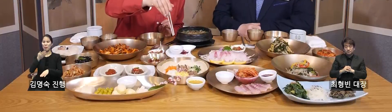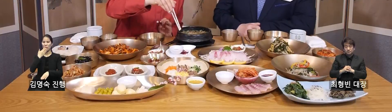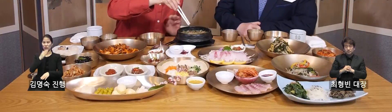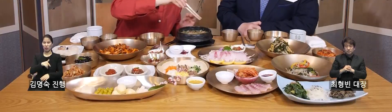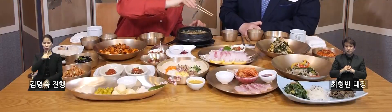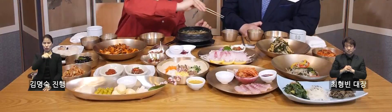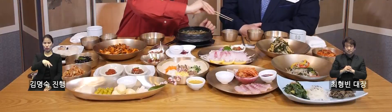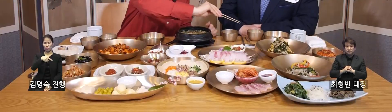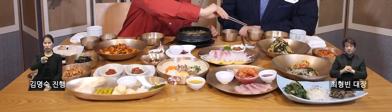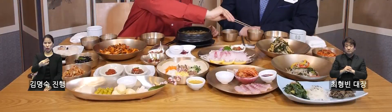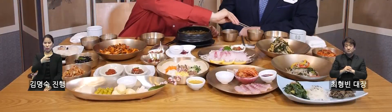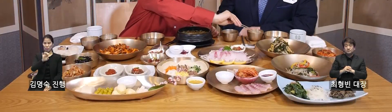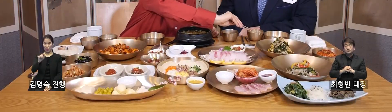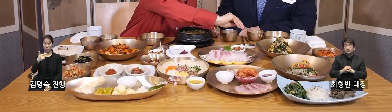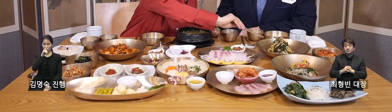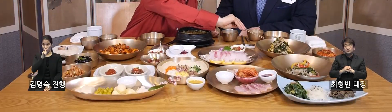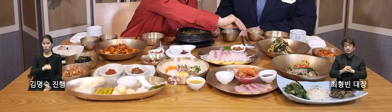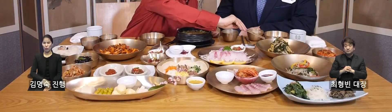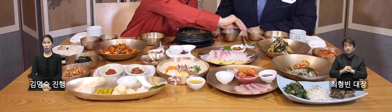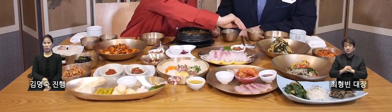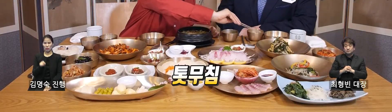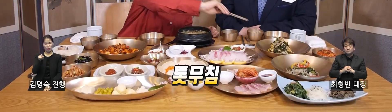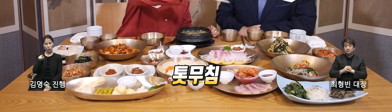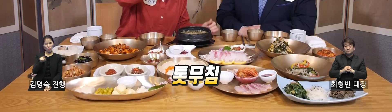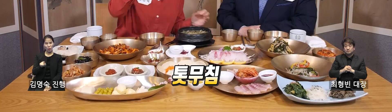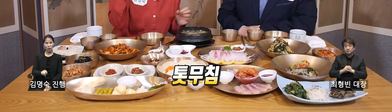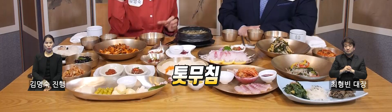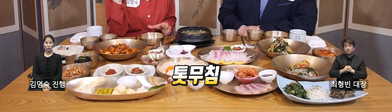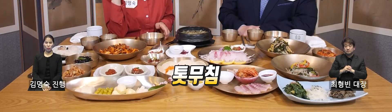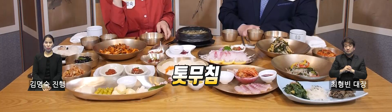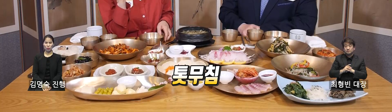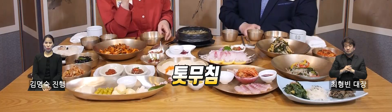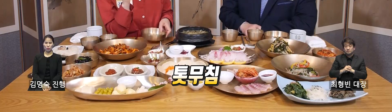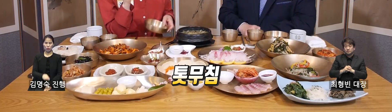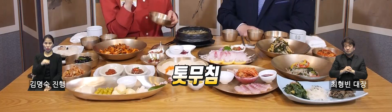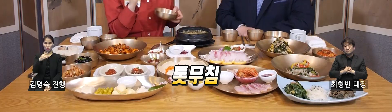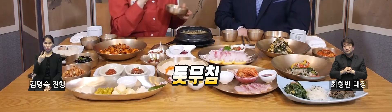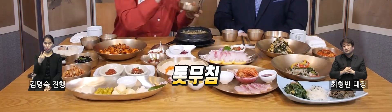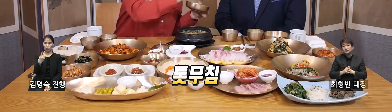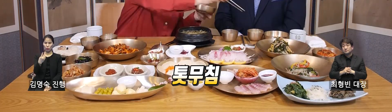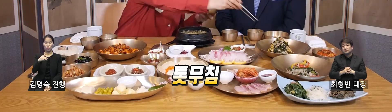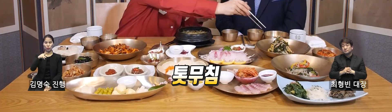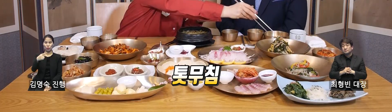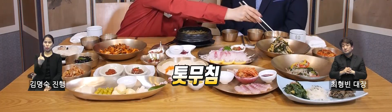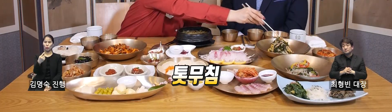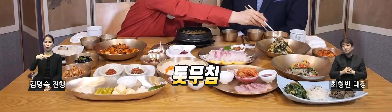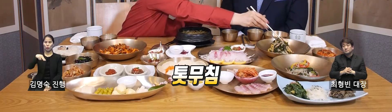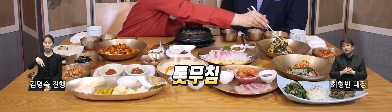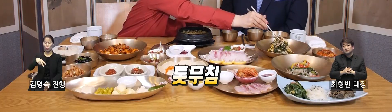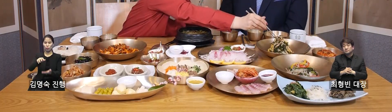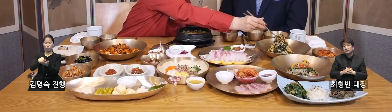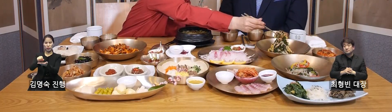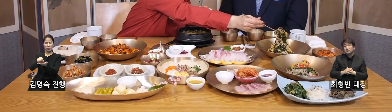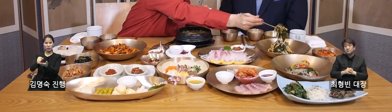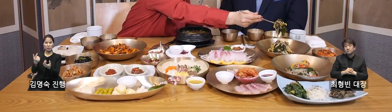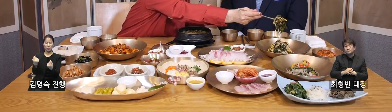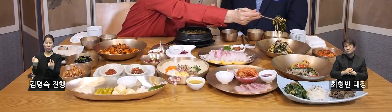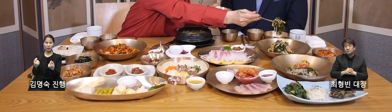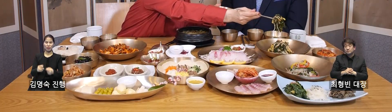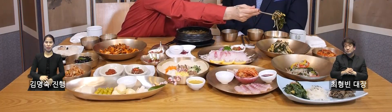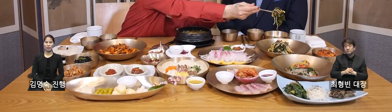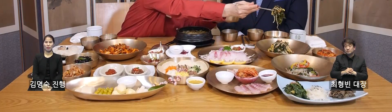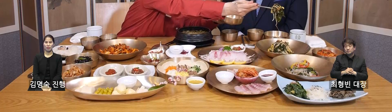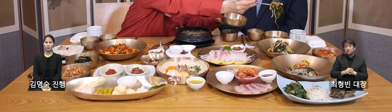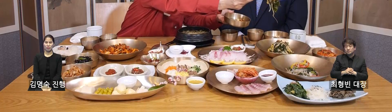있구요 욥은 그 폭로 침 인가봐요 통 무침도 한번